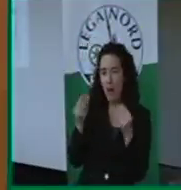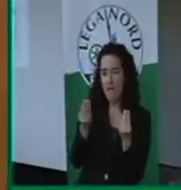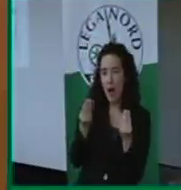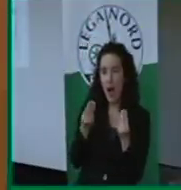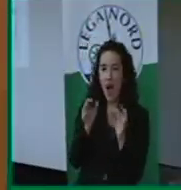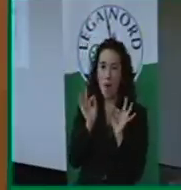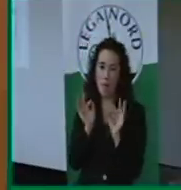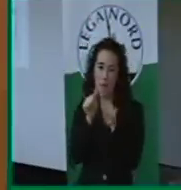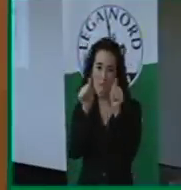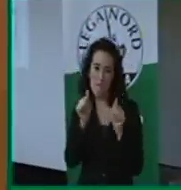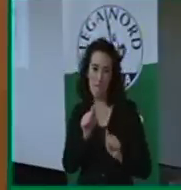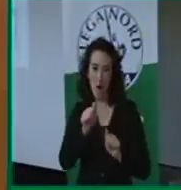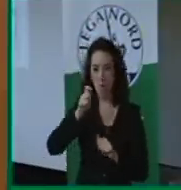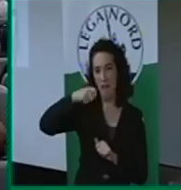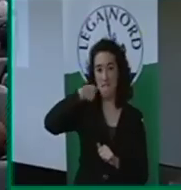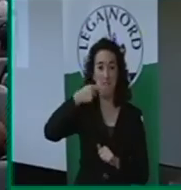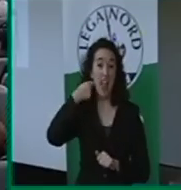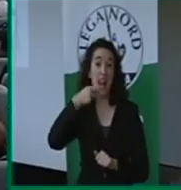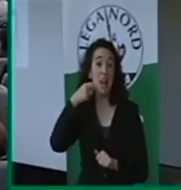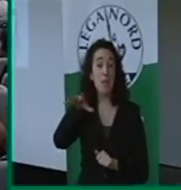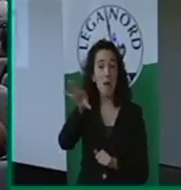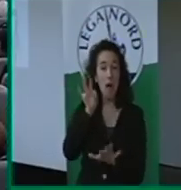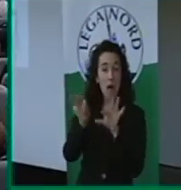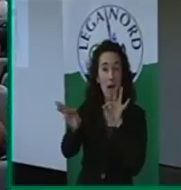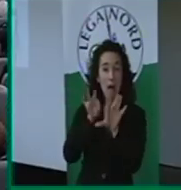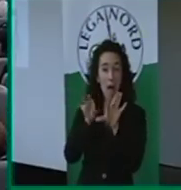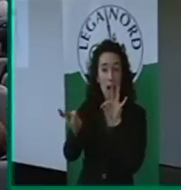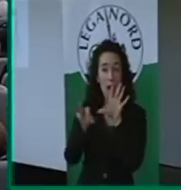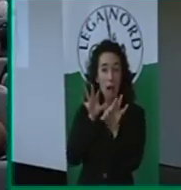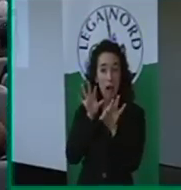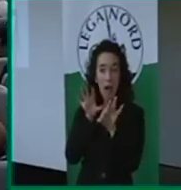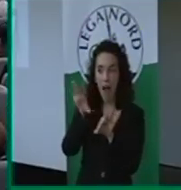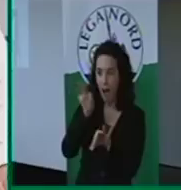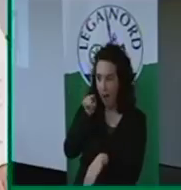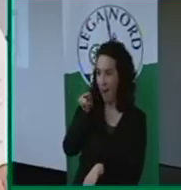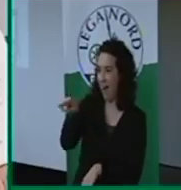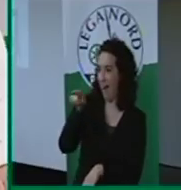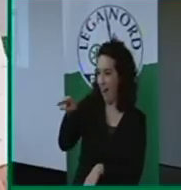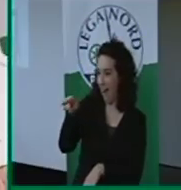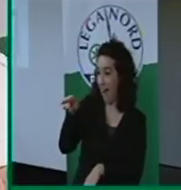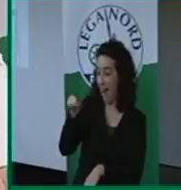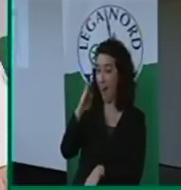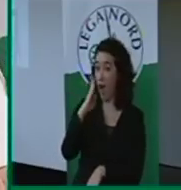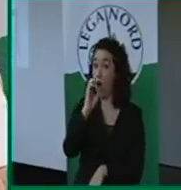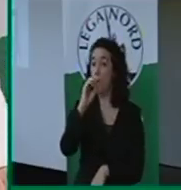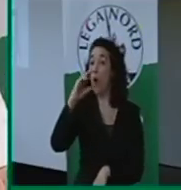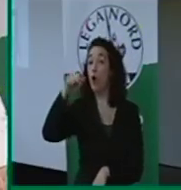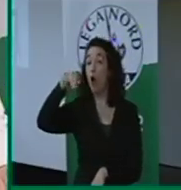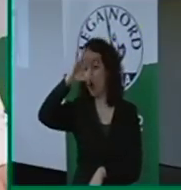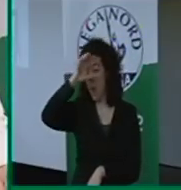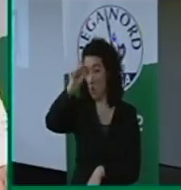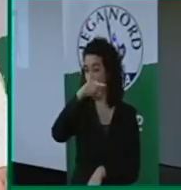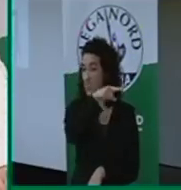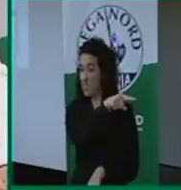Bruxelles o a Washington chi troviamo per Fotter stavolta Abbiamo provato con quello della Bocconi non è durato